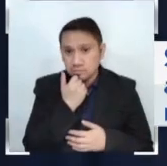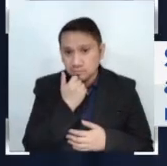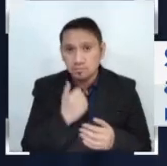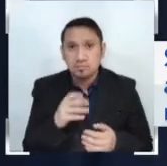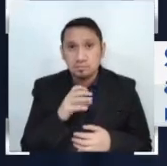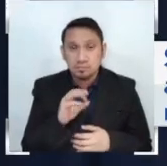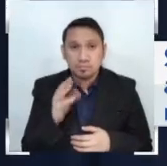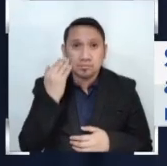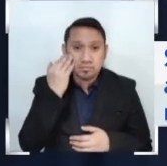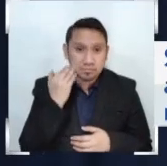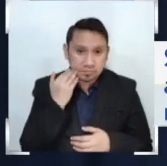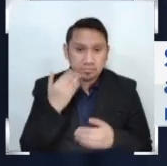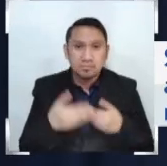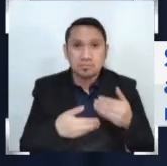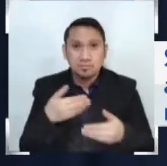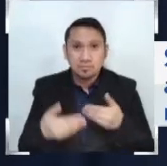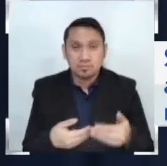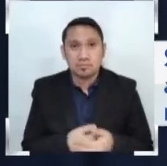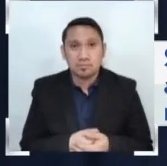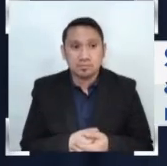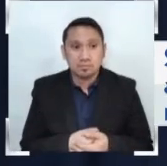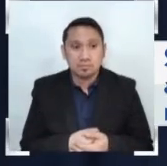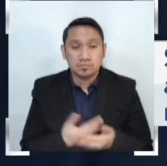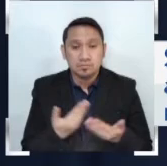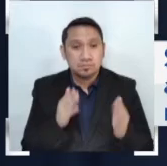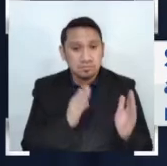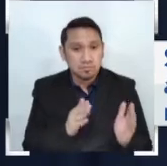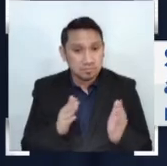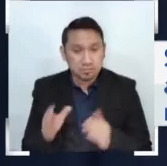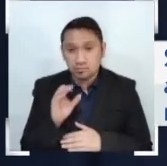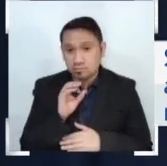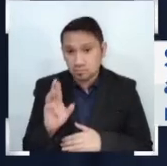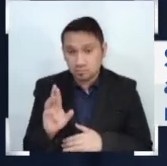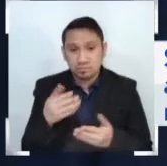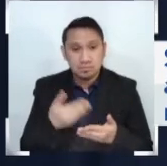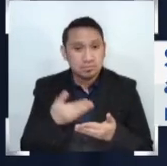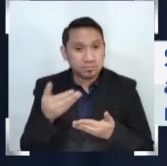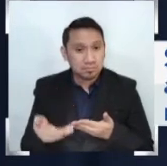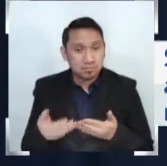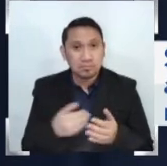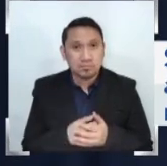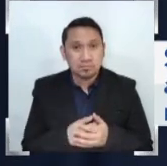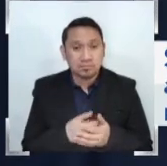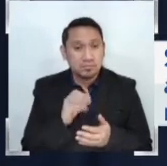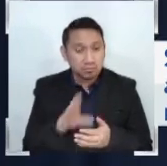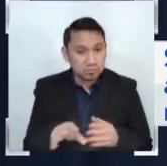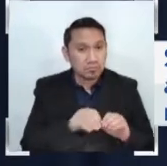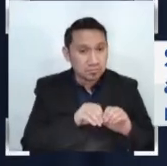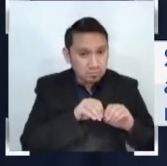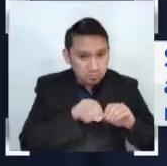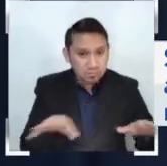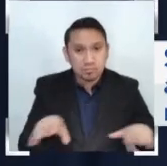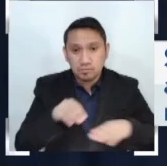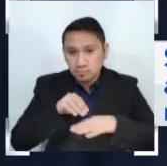nagkulang sa proseso? Sa pagpaplano ba o sa pagbibili? Sa rollout ba? Sa paglabas ba ng